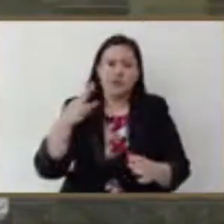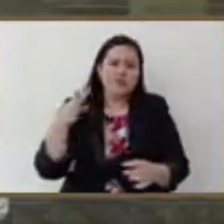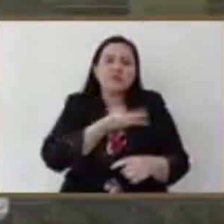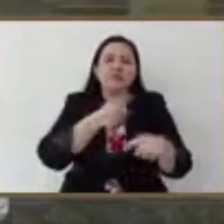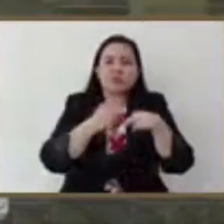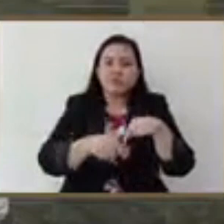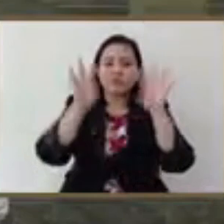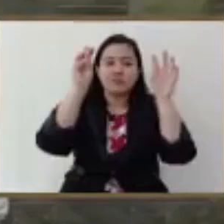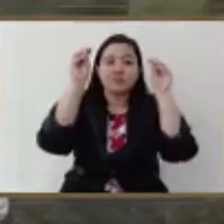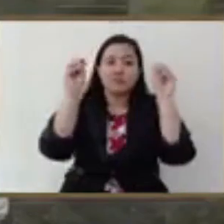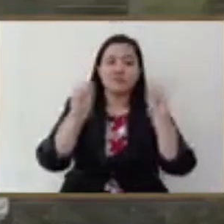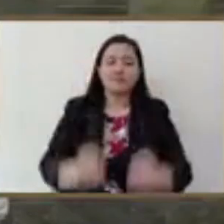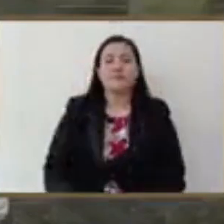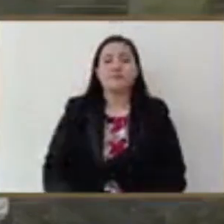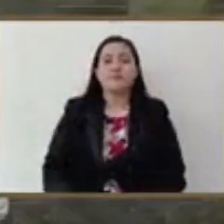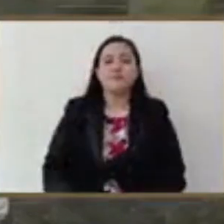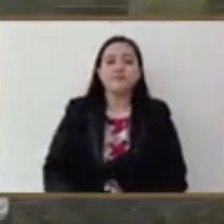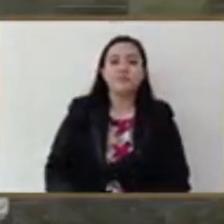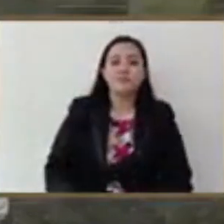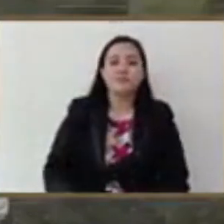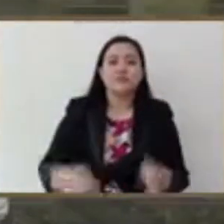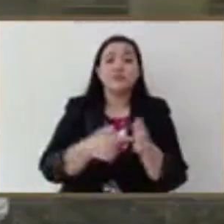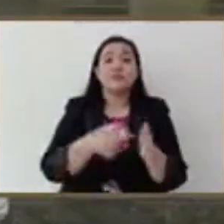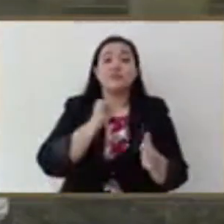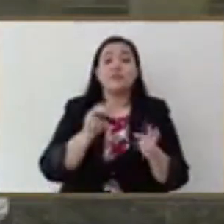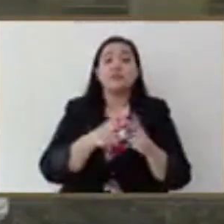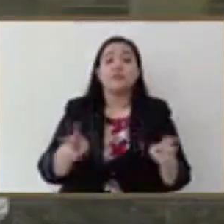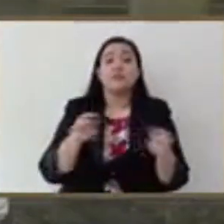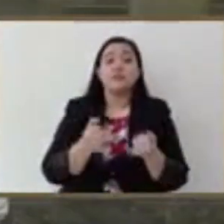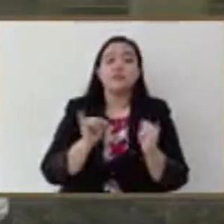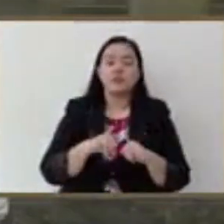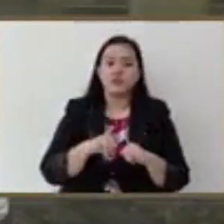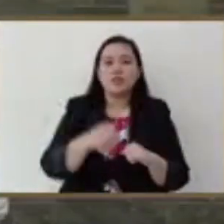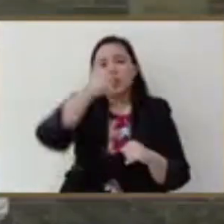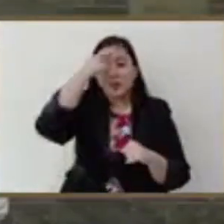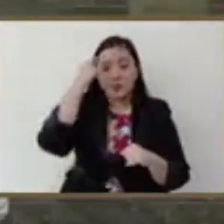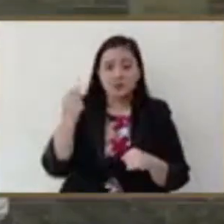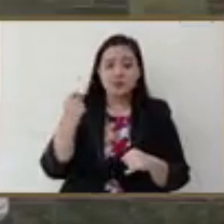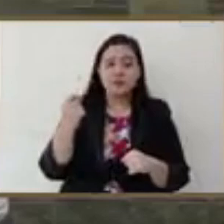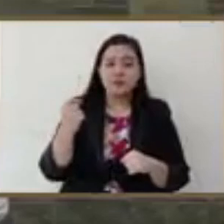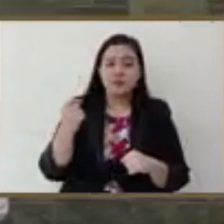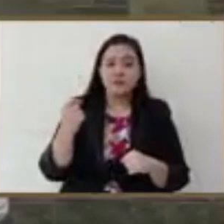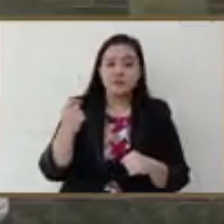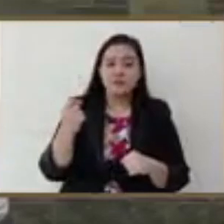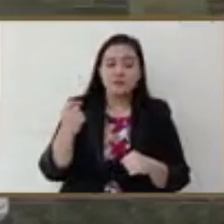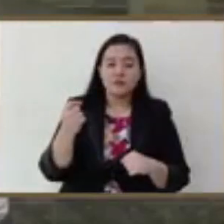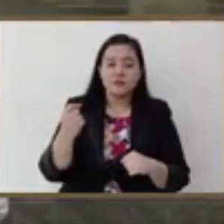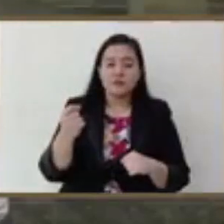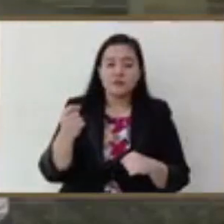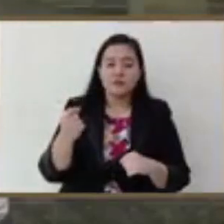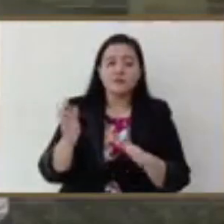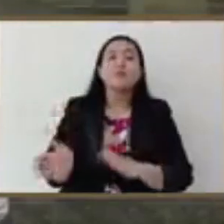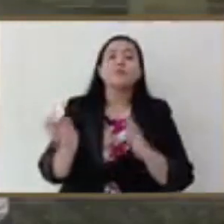tuturo. Now, this is very important, mga kapatid, because the church, the plan of